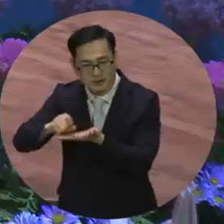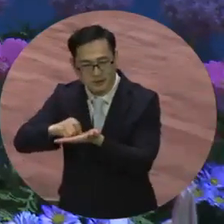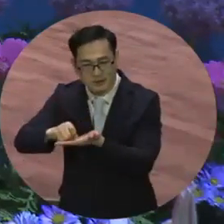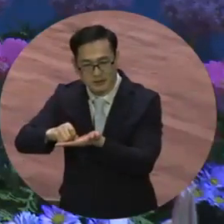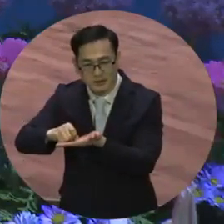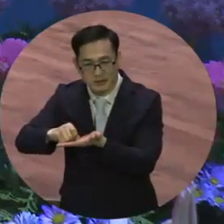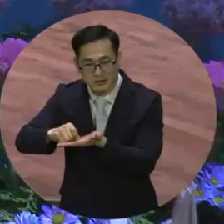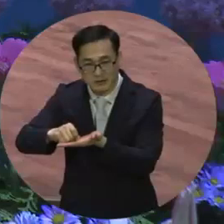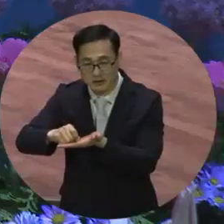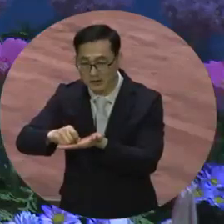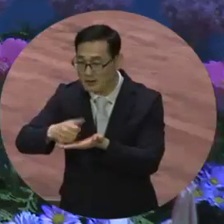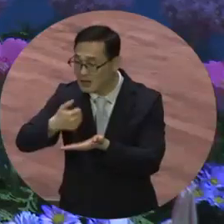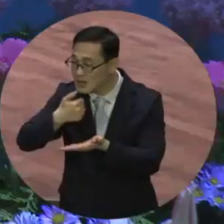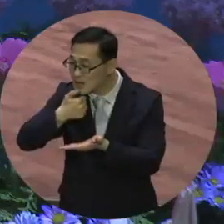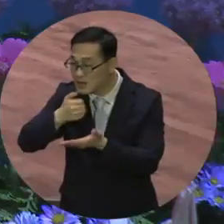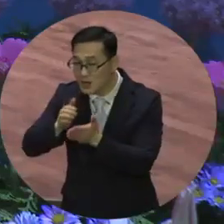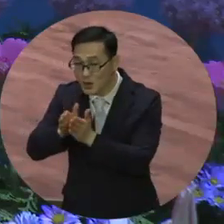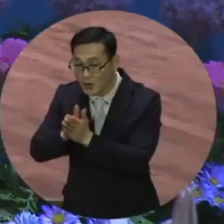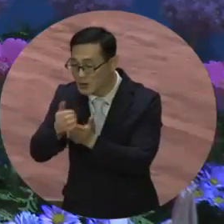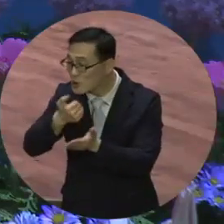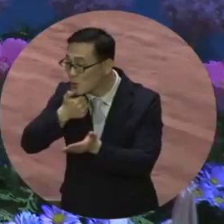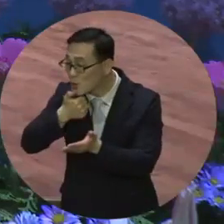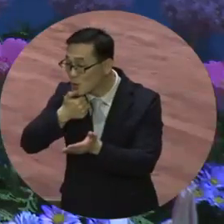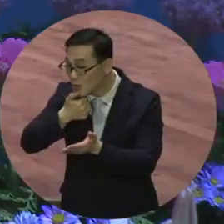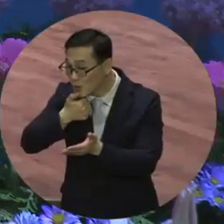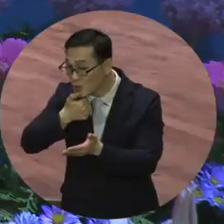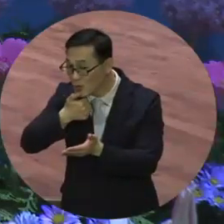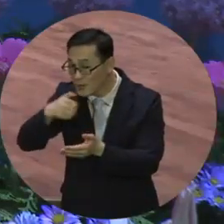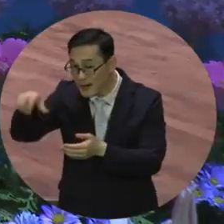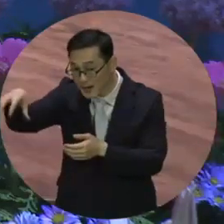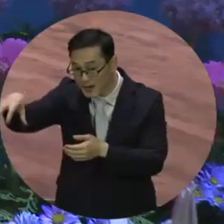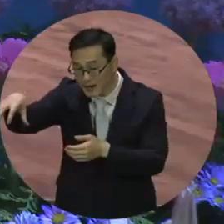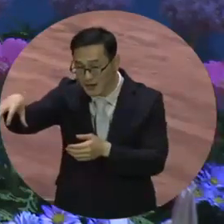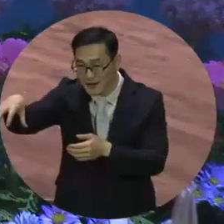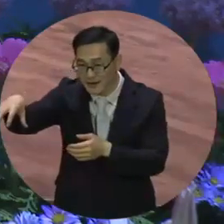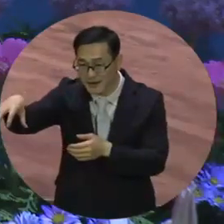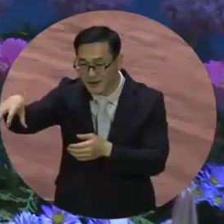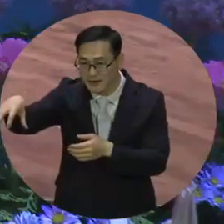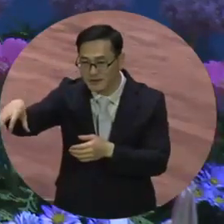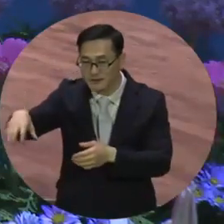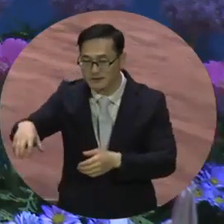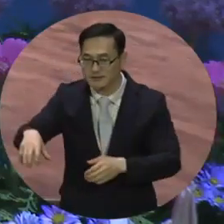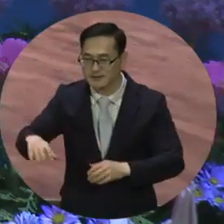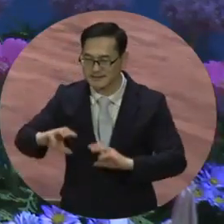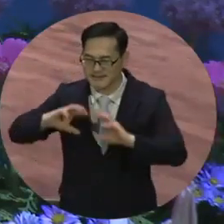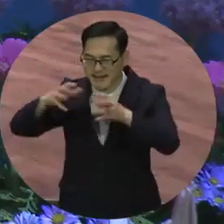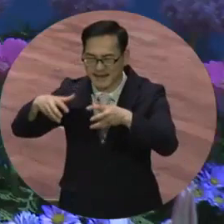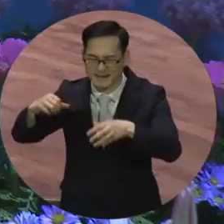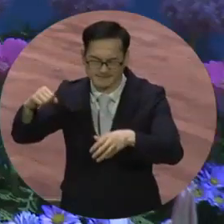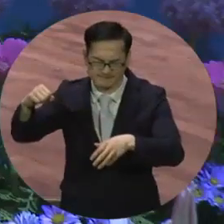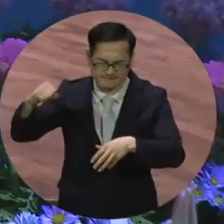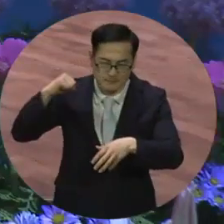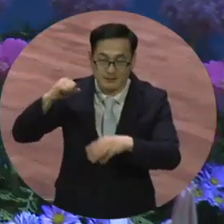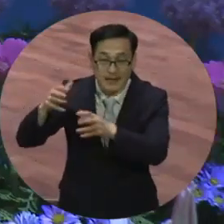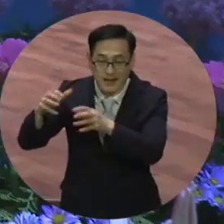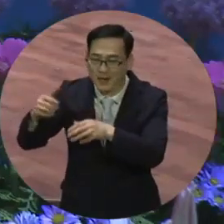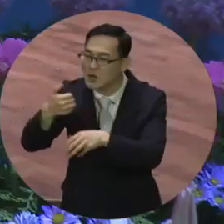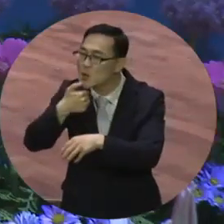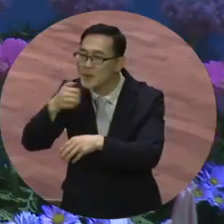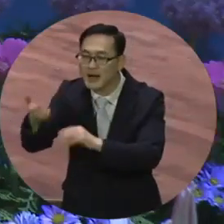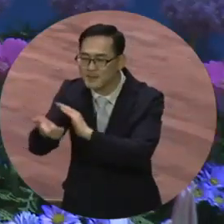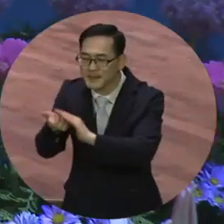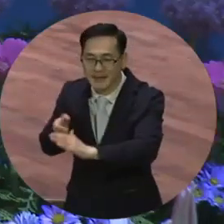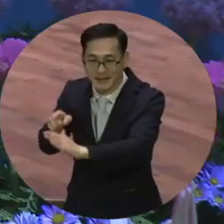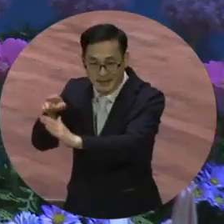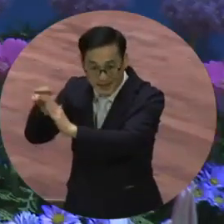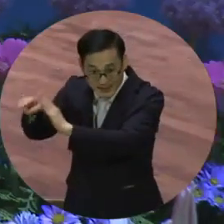사역을 할 것을 바울이 늘 말했기 때문에 그걸 미리 로마 세계 최강대국 당시 이 로마에 미리